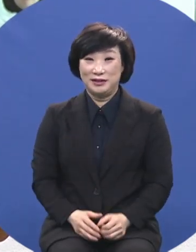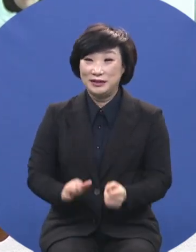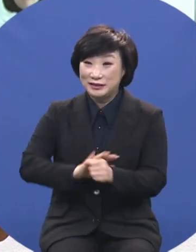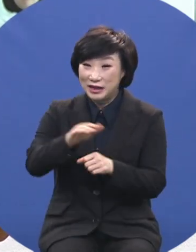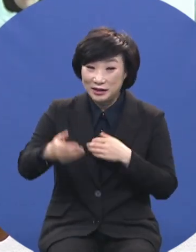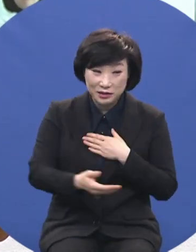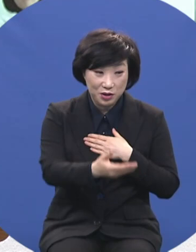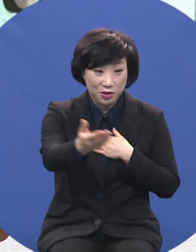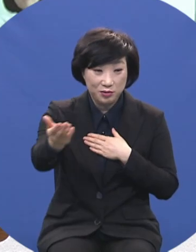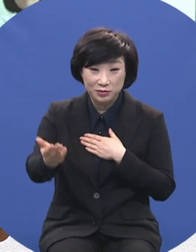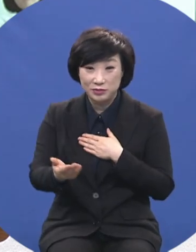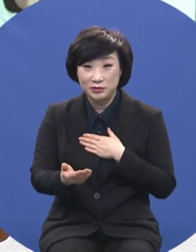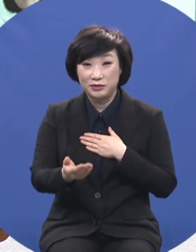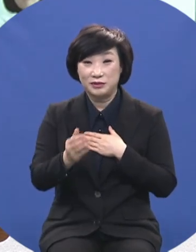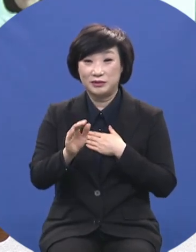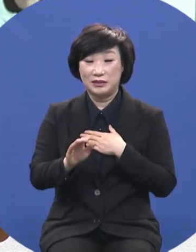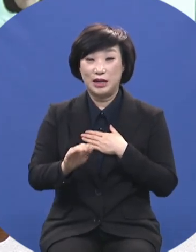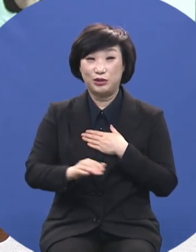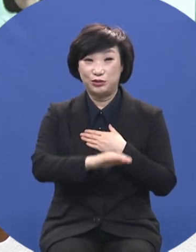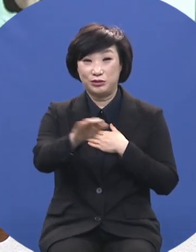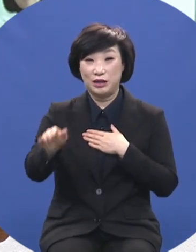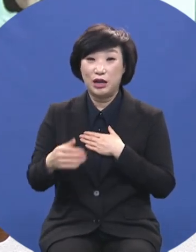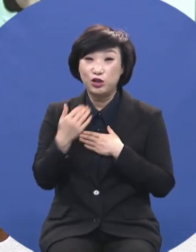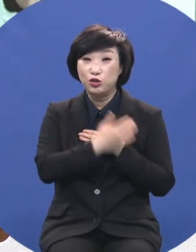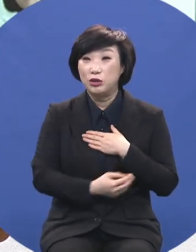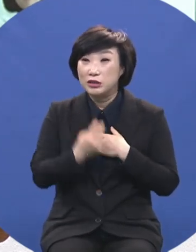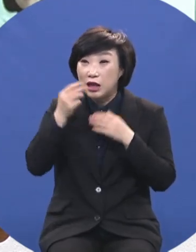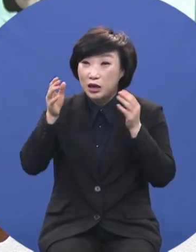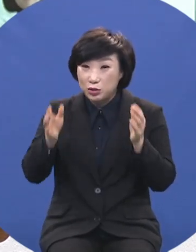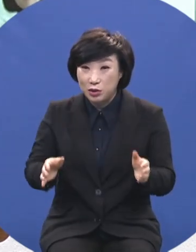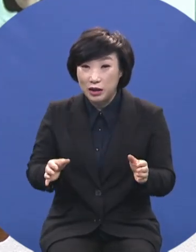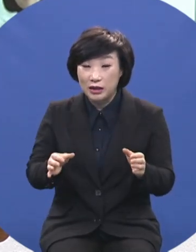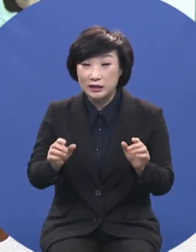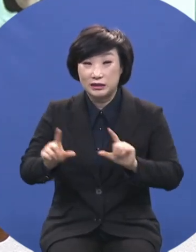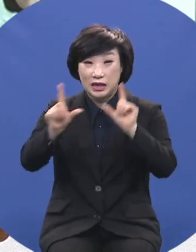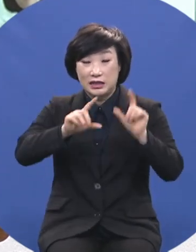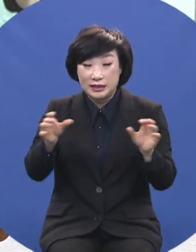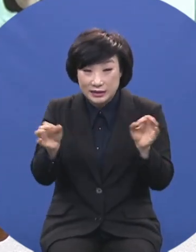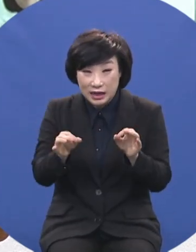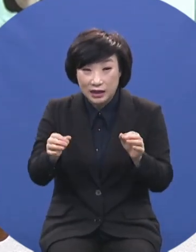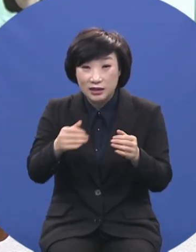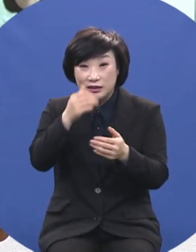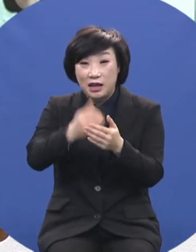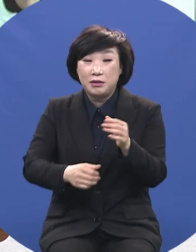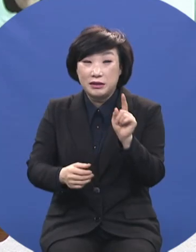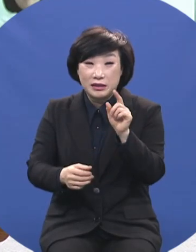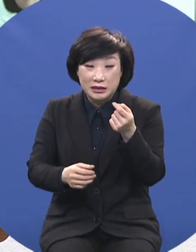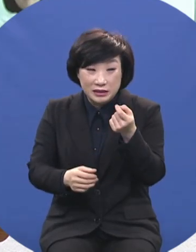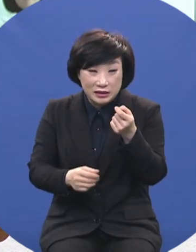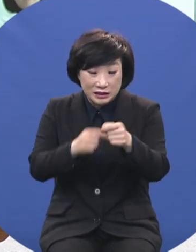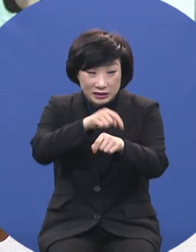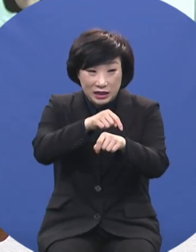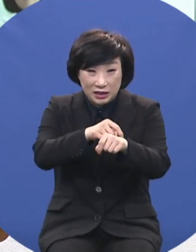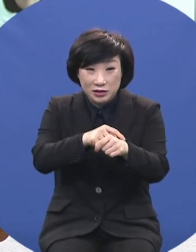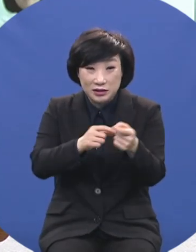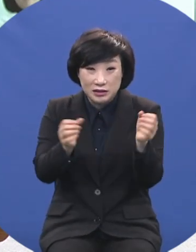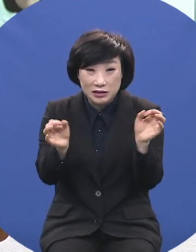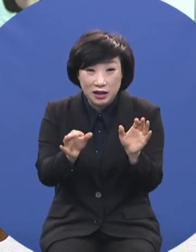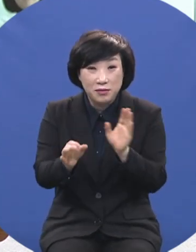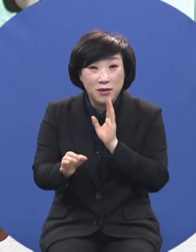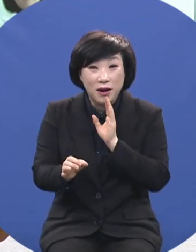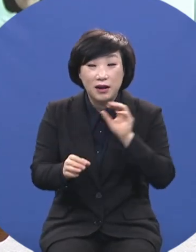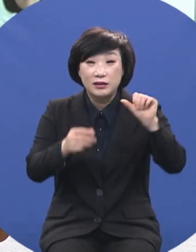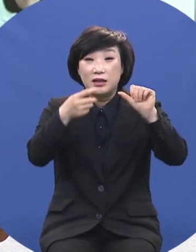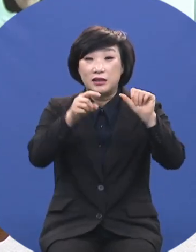사랑하는 여러분, 우리가 육신의 때 잠시 살 수 있는 짧은 시간은 5달란트 받은